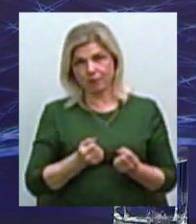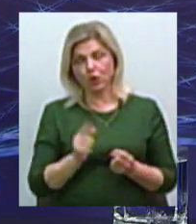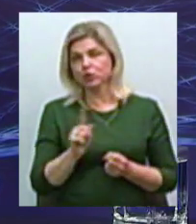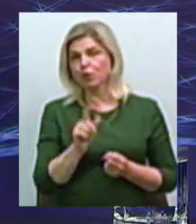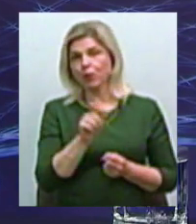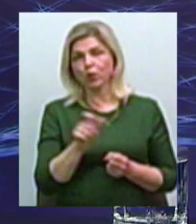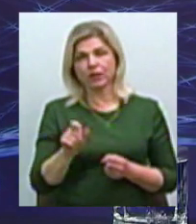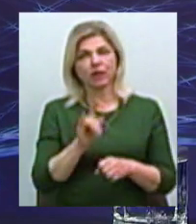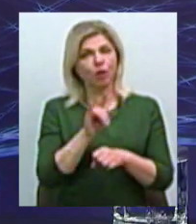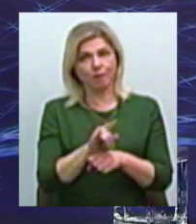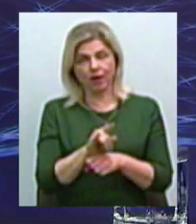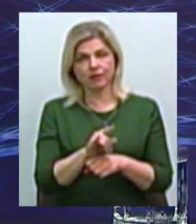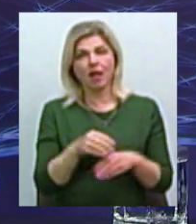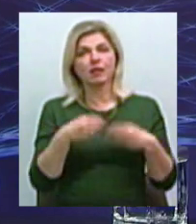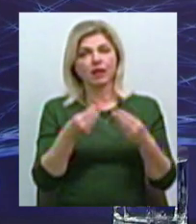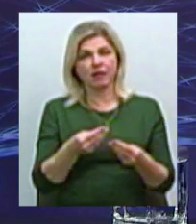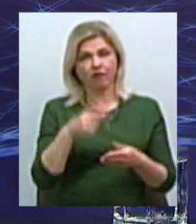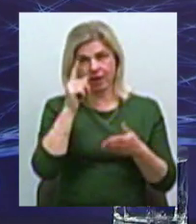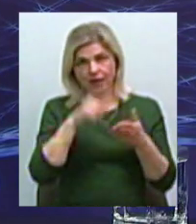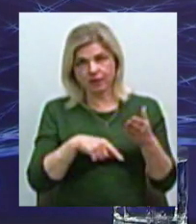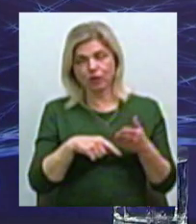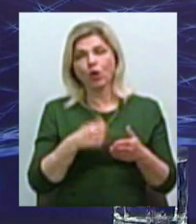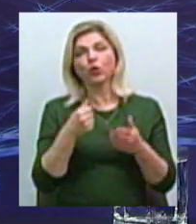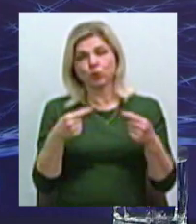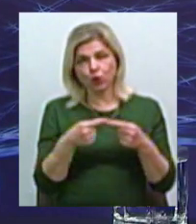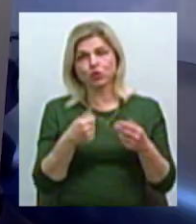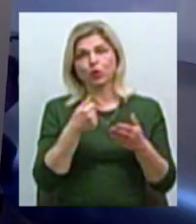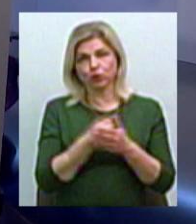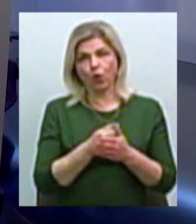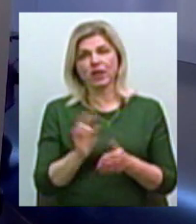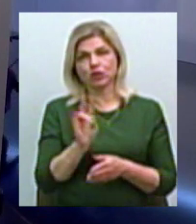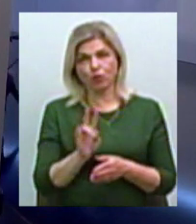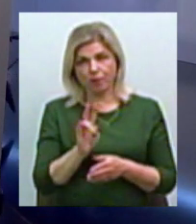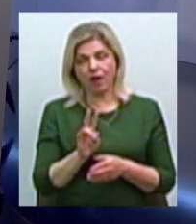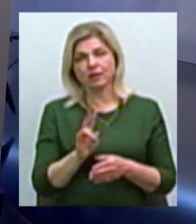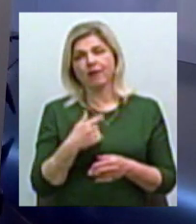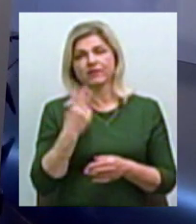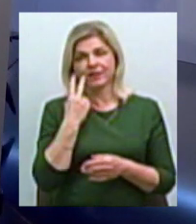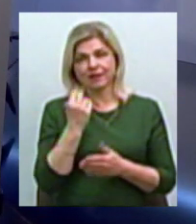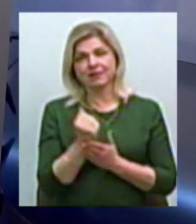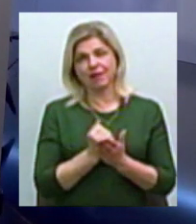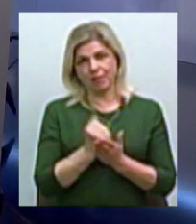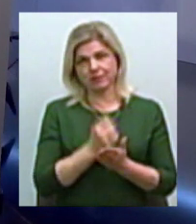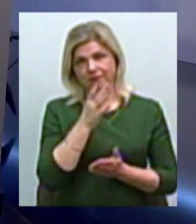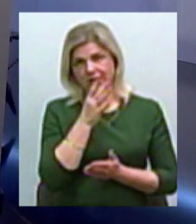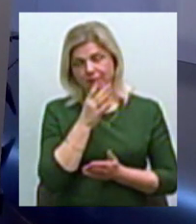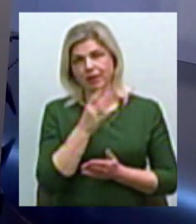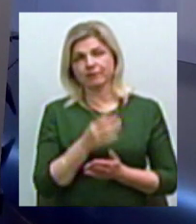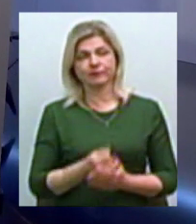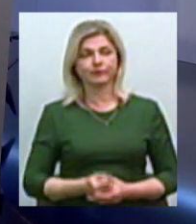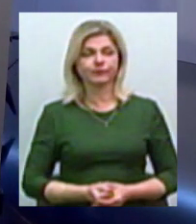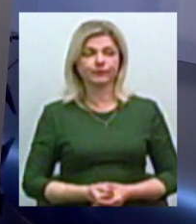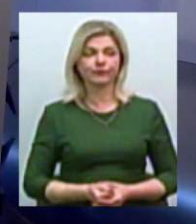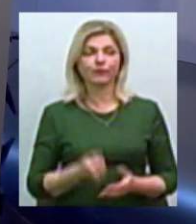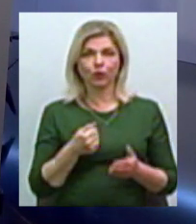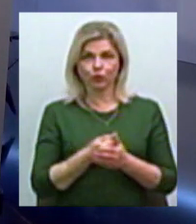обманювати, і не давати надію, що точно до листопада, я завжди говорю, з запасом. Тому ось так. Тобто до